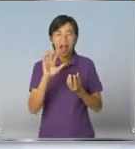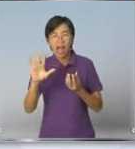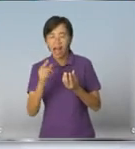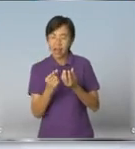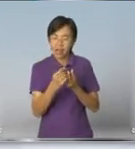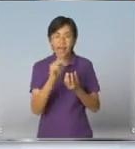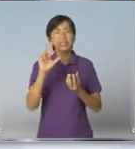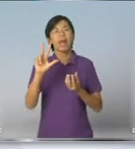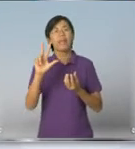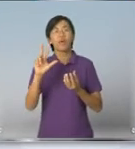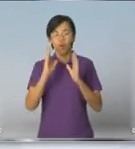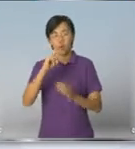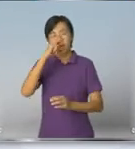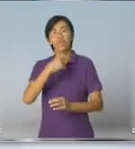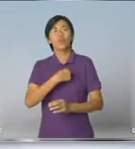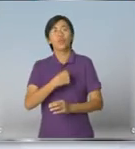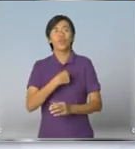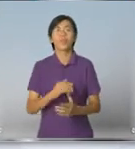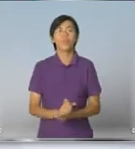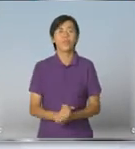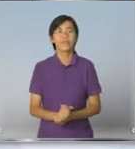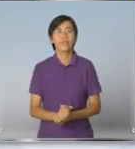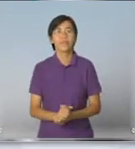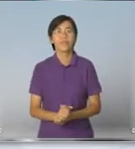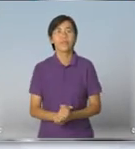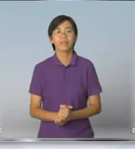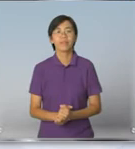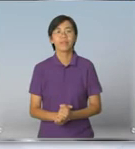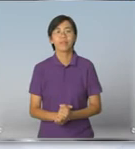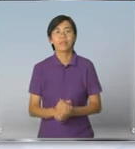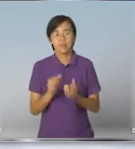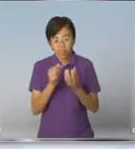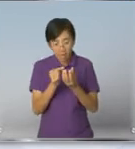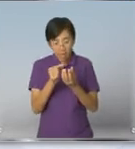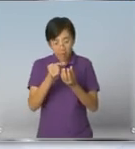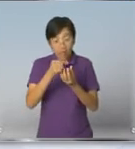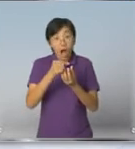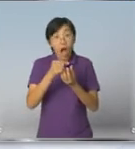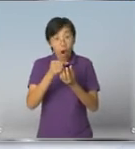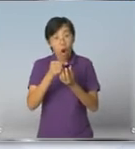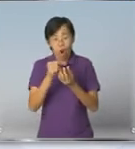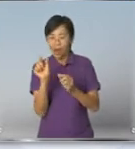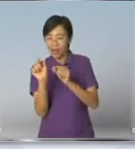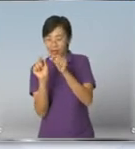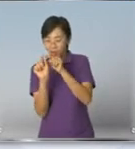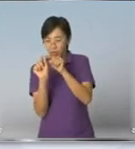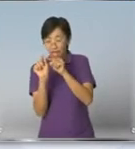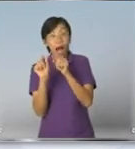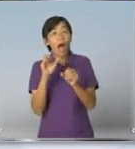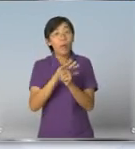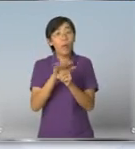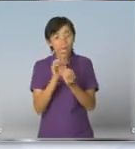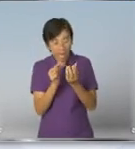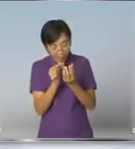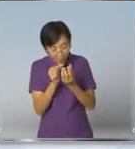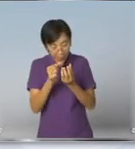กลีบ เท่ากับว่าความกว้างของหน้าตัดของแหนบนี่ก็พอดีกลีบ1นี่โดย 3ใช่ พอดีกันเลยใช่